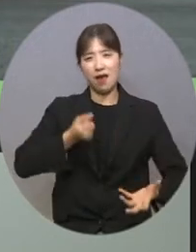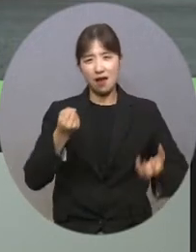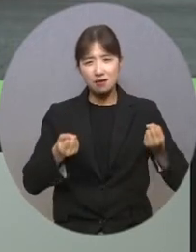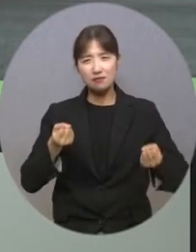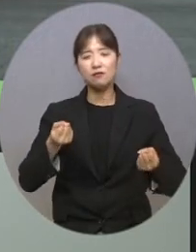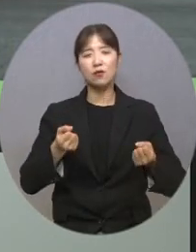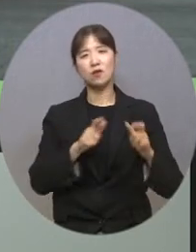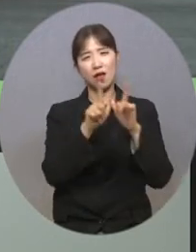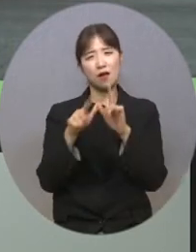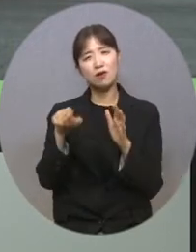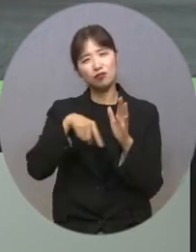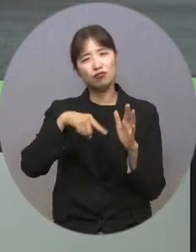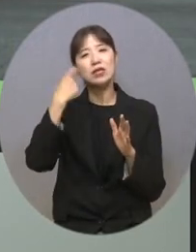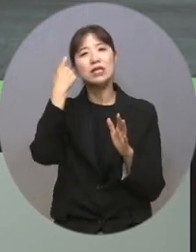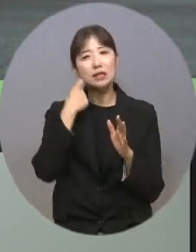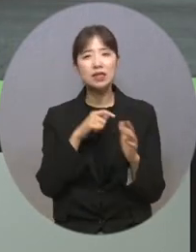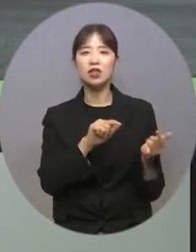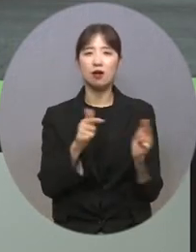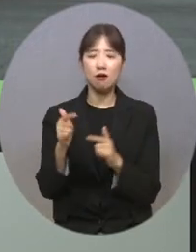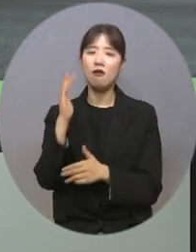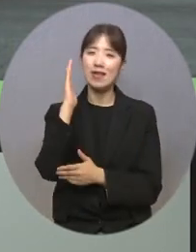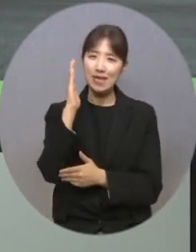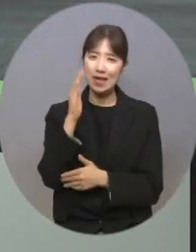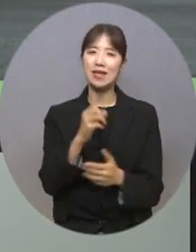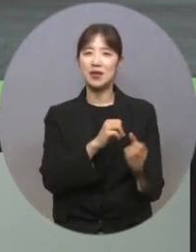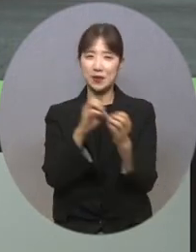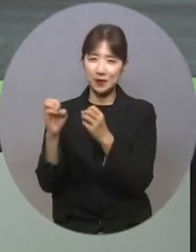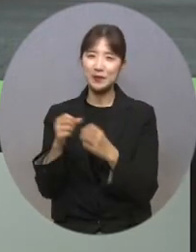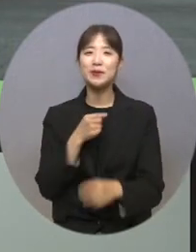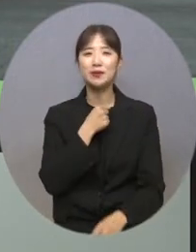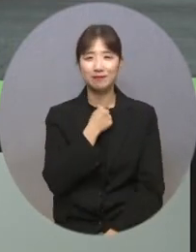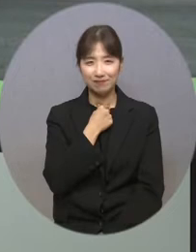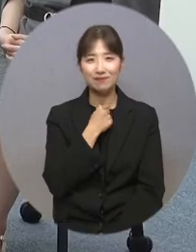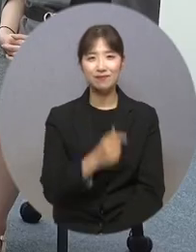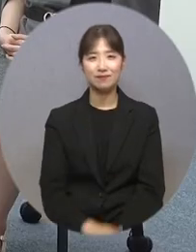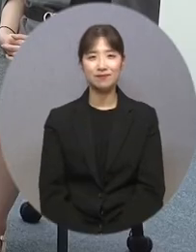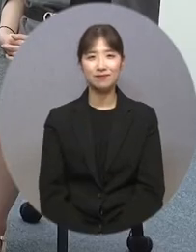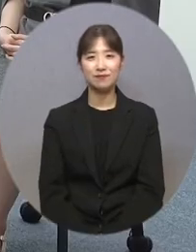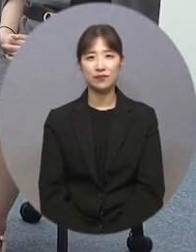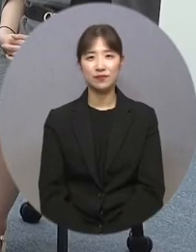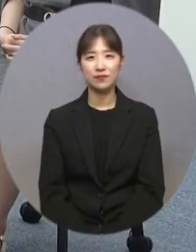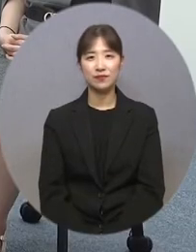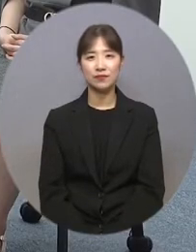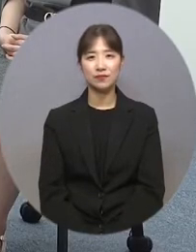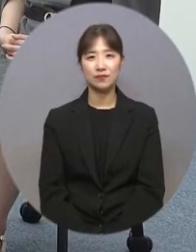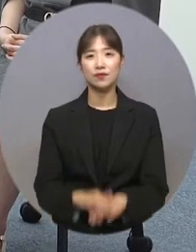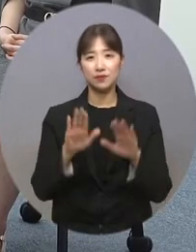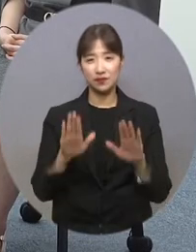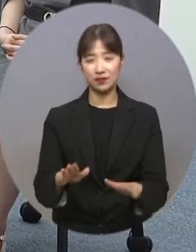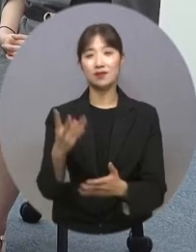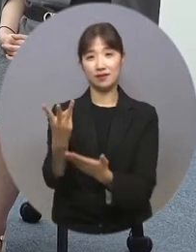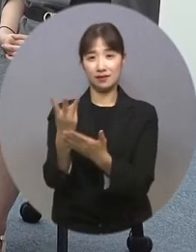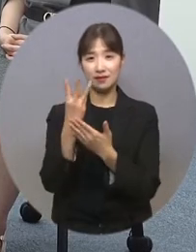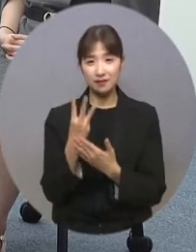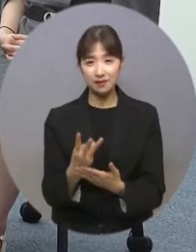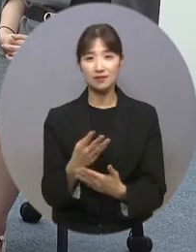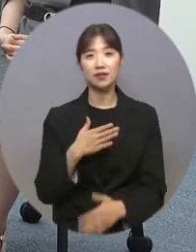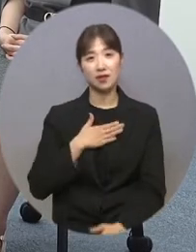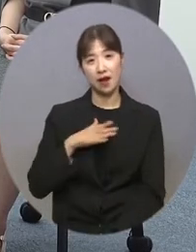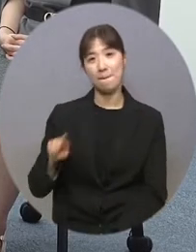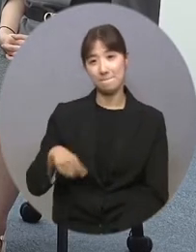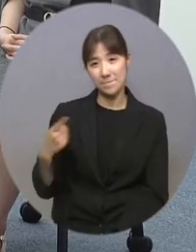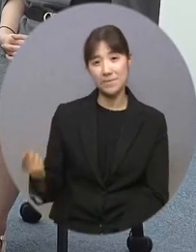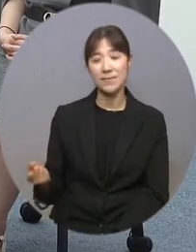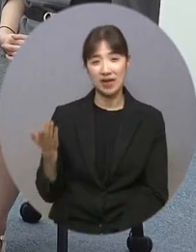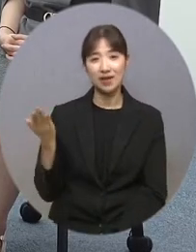중에 느꼈던 여러가지 얘기들을 함께 나눠 봤으면 좋겠습니다 오늘 세 븐 모셨는데 제 옆에 계신